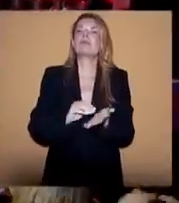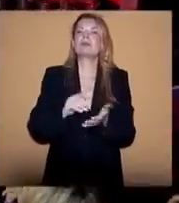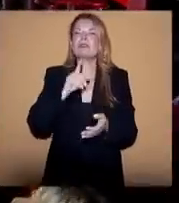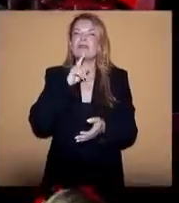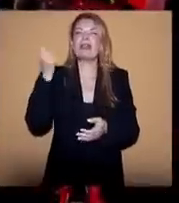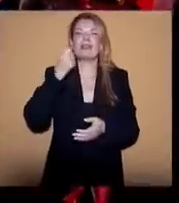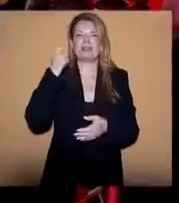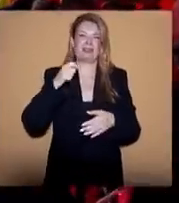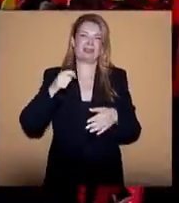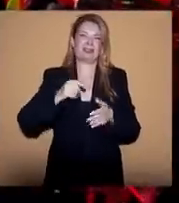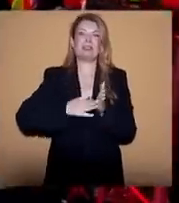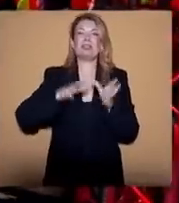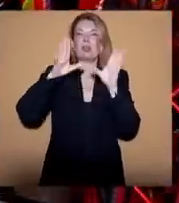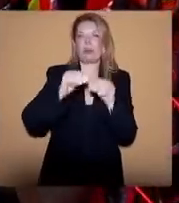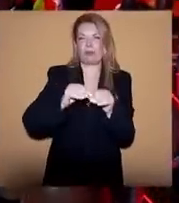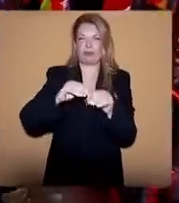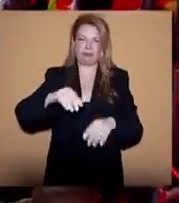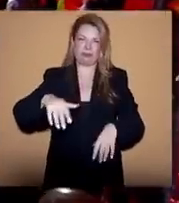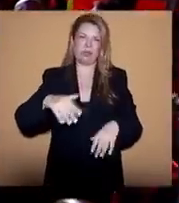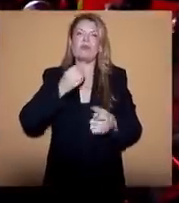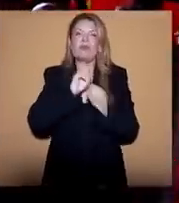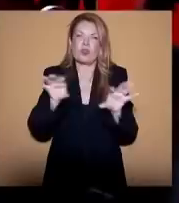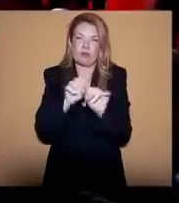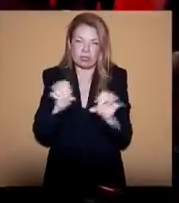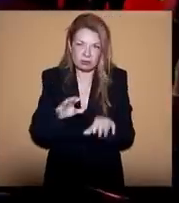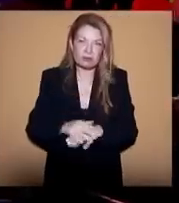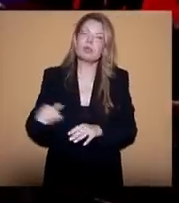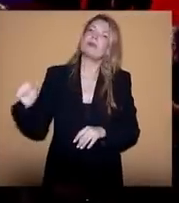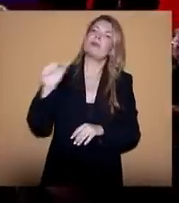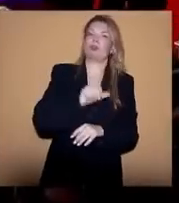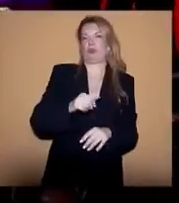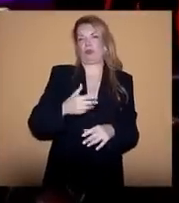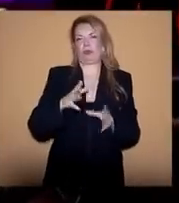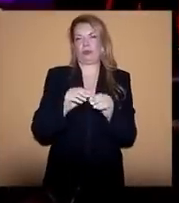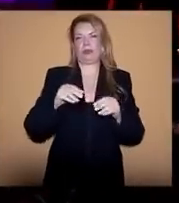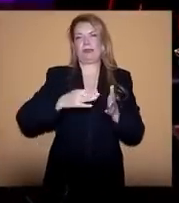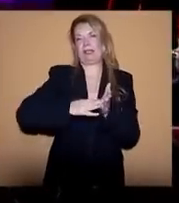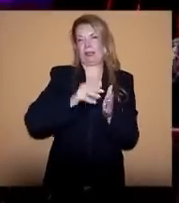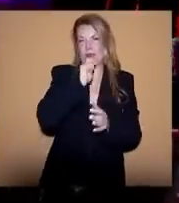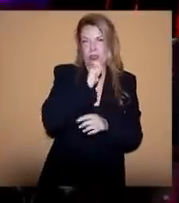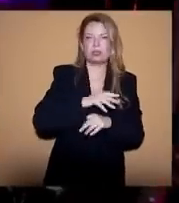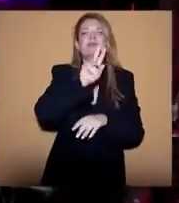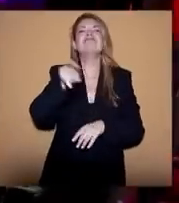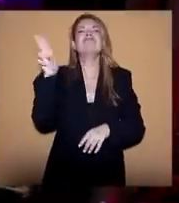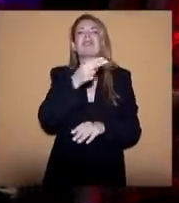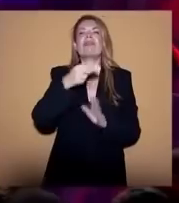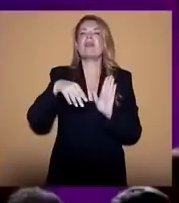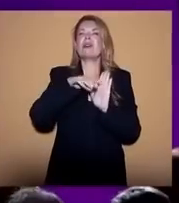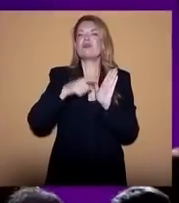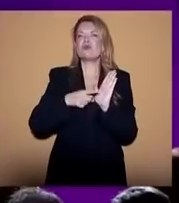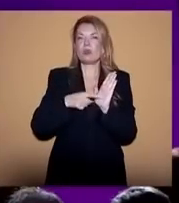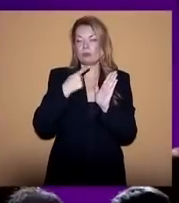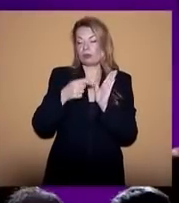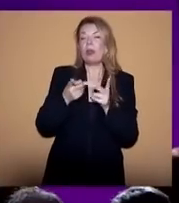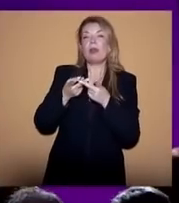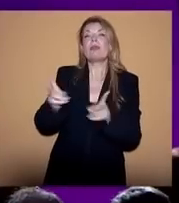Πληροφοριών στο Υπουργείο Προστασίας του Πολίτη. Καταργούμε την τροπολογία που δεν επιτρέπει τη